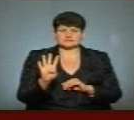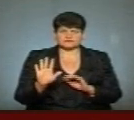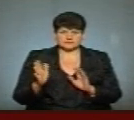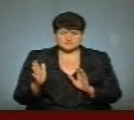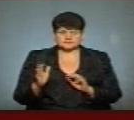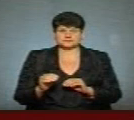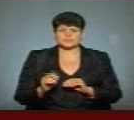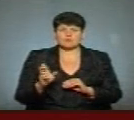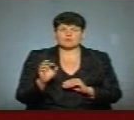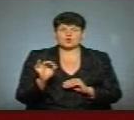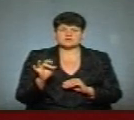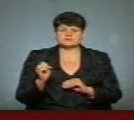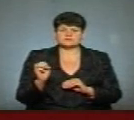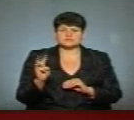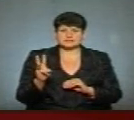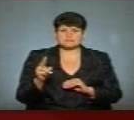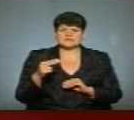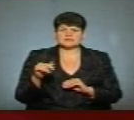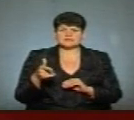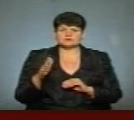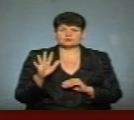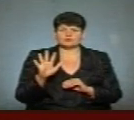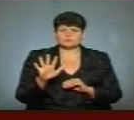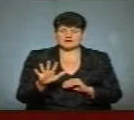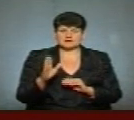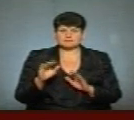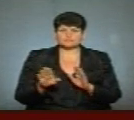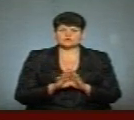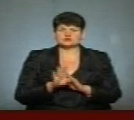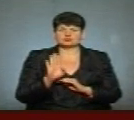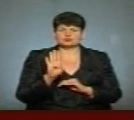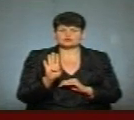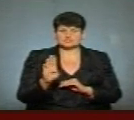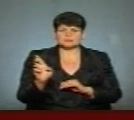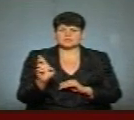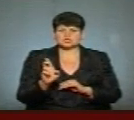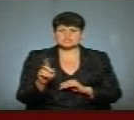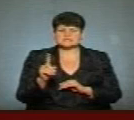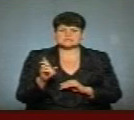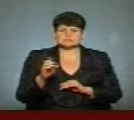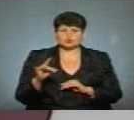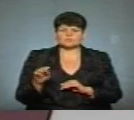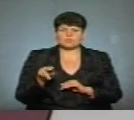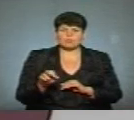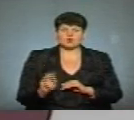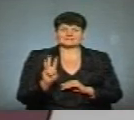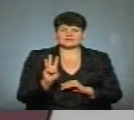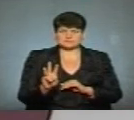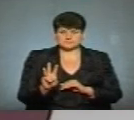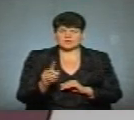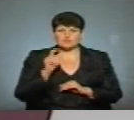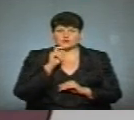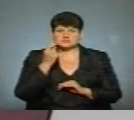випадків, Борщівському – 13, Підгаєцькому – 5, Підволочиському – 4, Бережанському та Зборівському – по 3. В Україні за